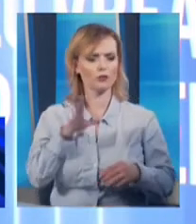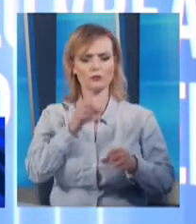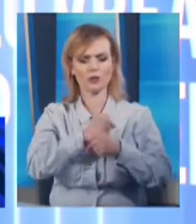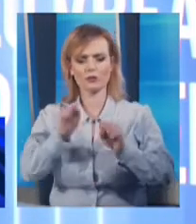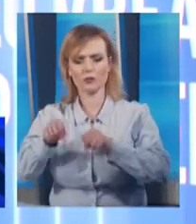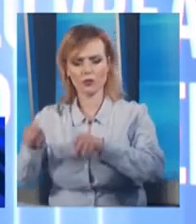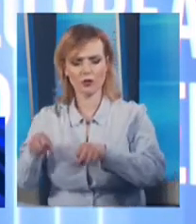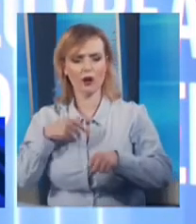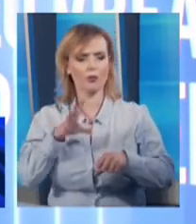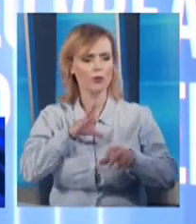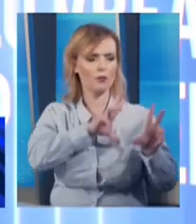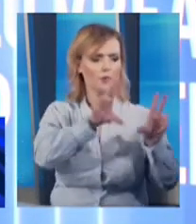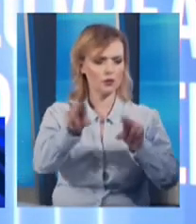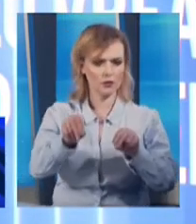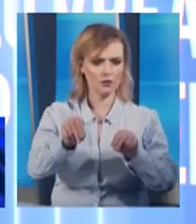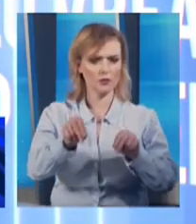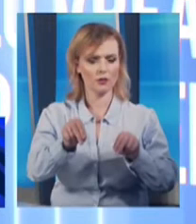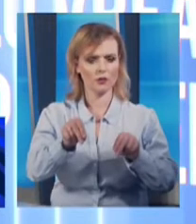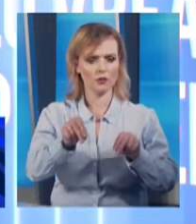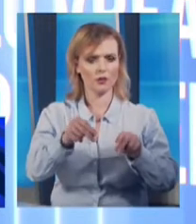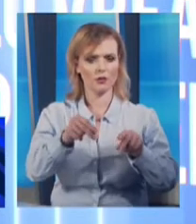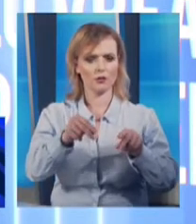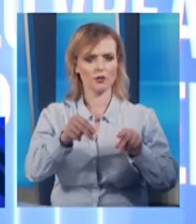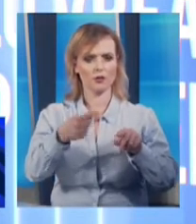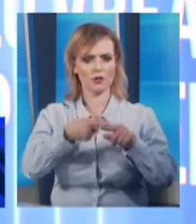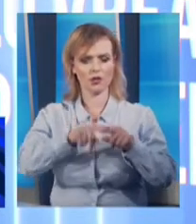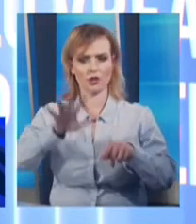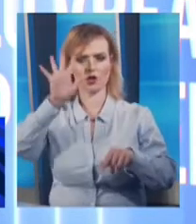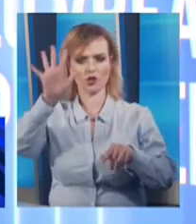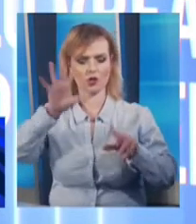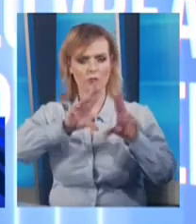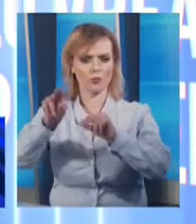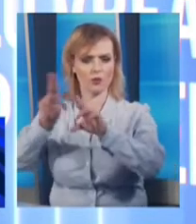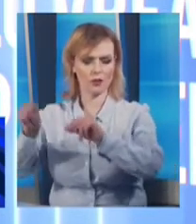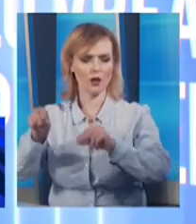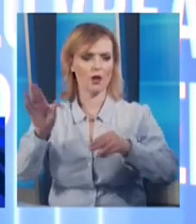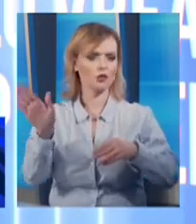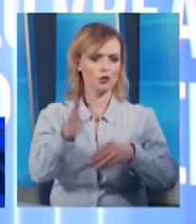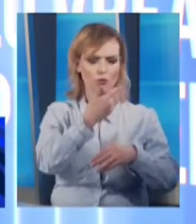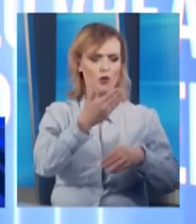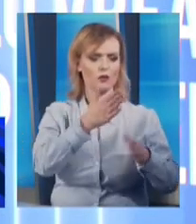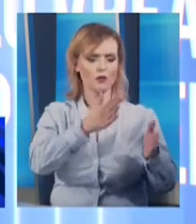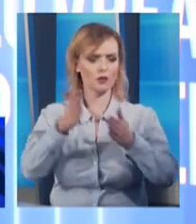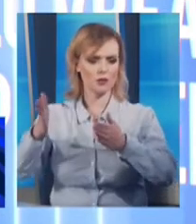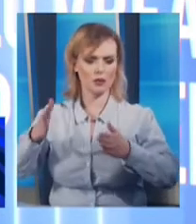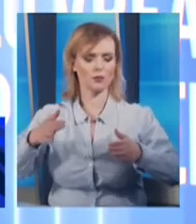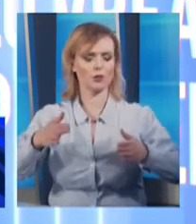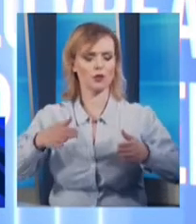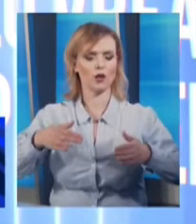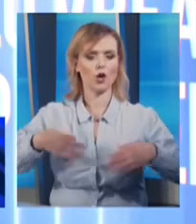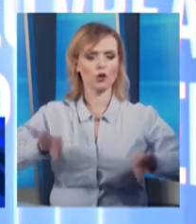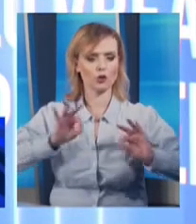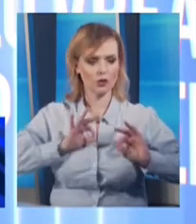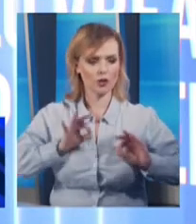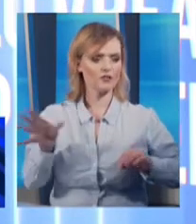ca, așa cum am promis în cele 5 promisiuni, să scoatem în afara sistemului procurorii și judecătorii corupți,